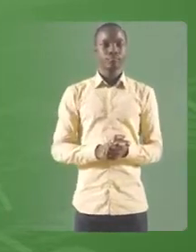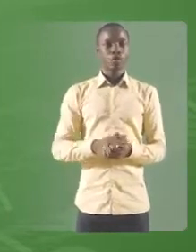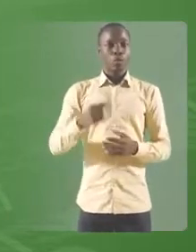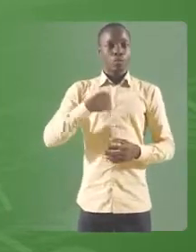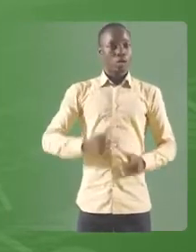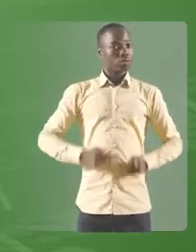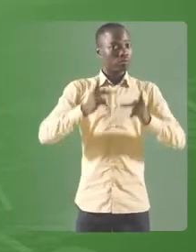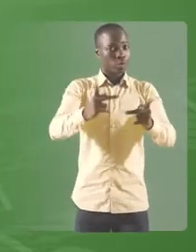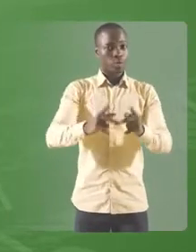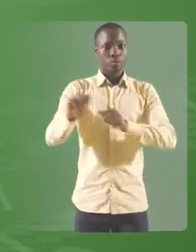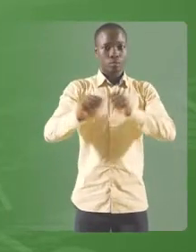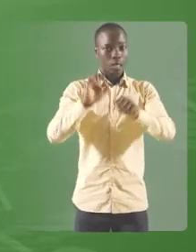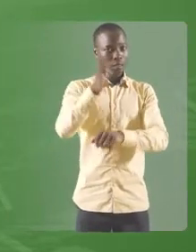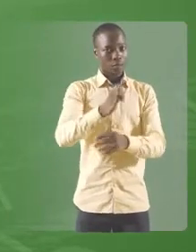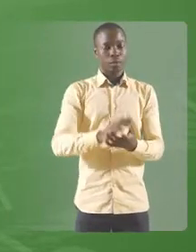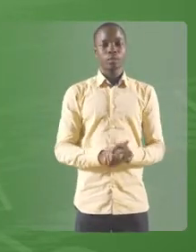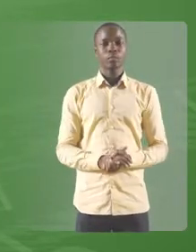je vous propose ici une activité.